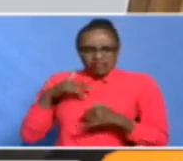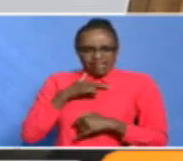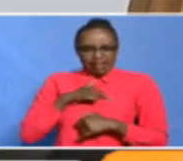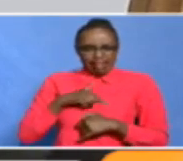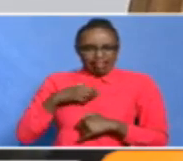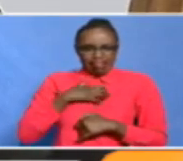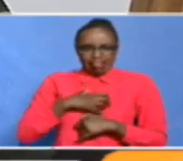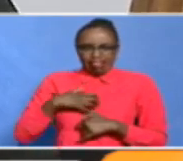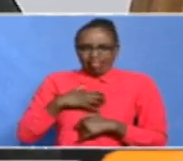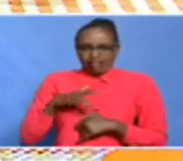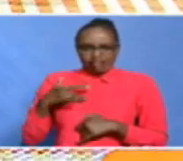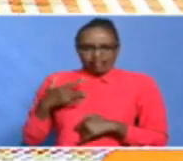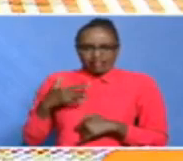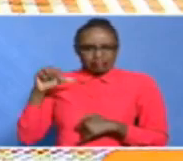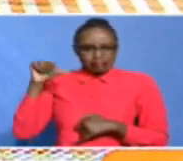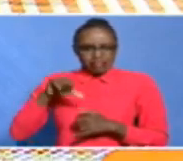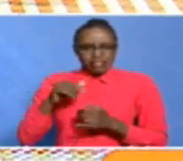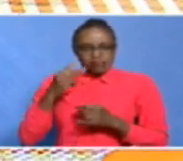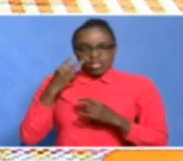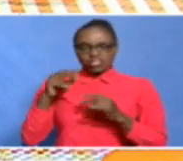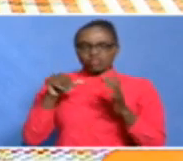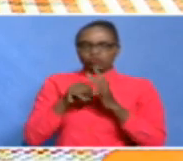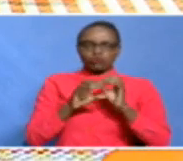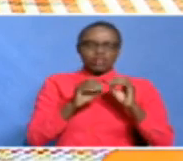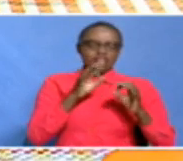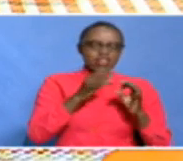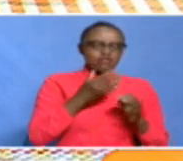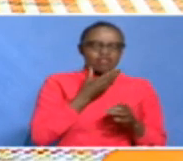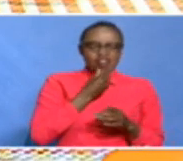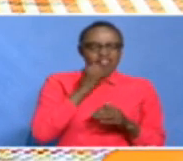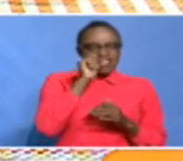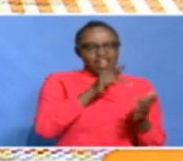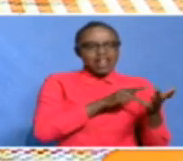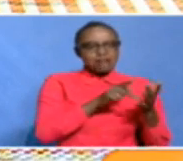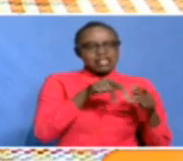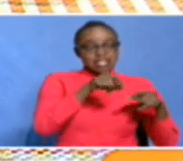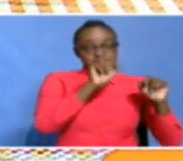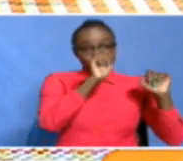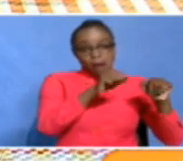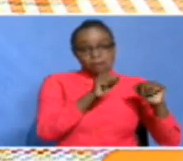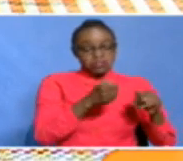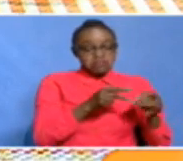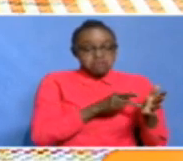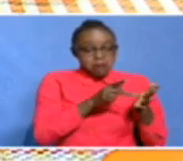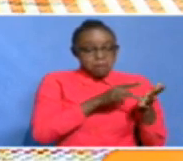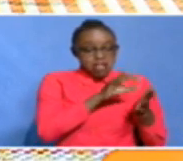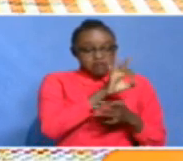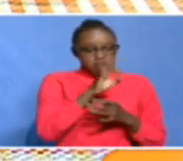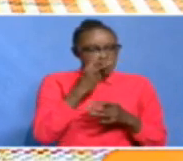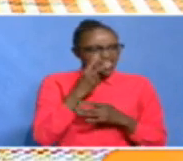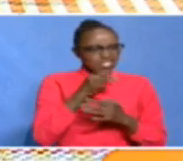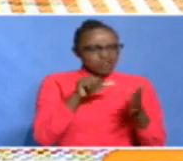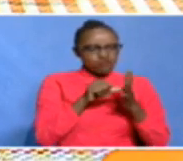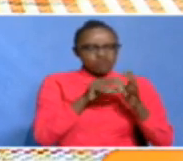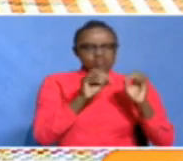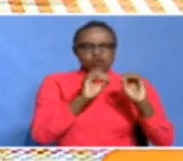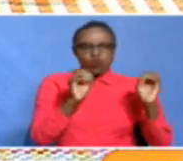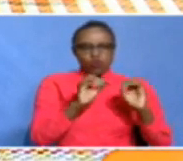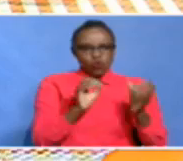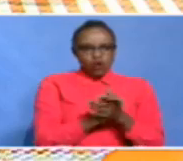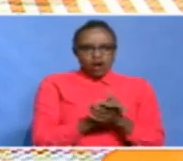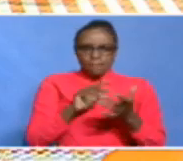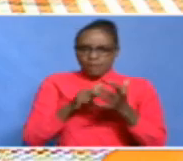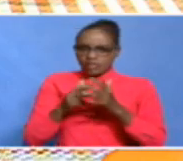hivi. Sioni kama kuna ubaya kama baba kuna na uwezo na akaweza kumsomesha mtoto wake. Mimi hapo sioni kama kuna shida